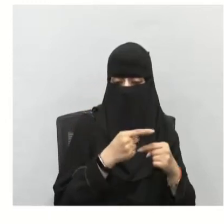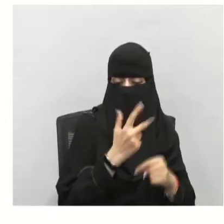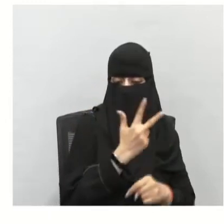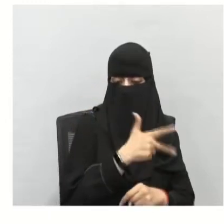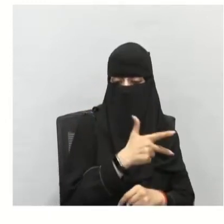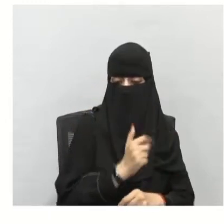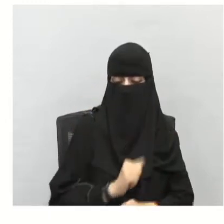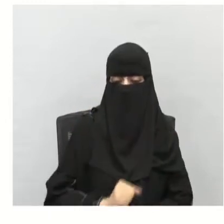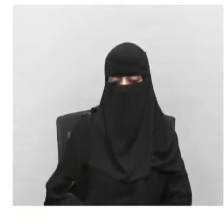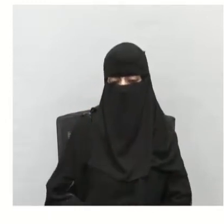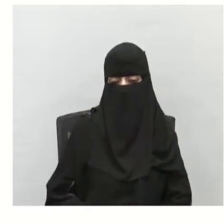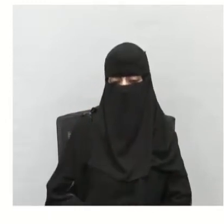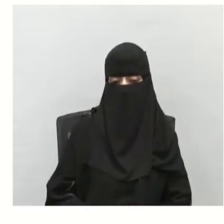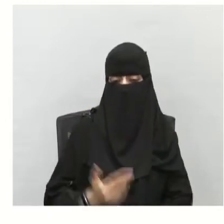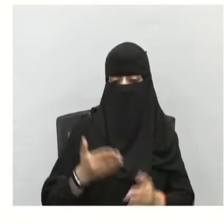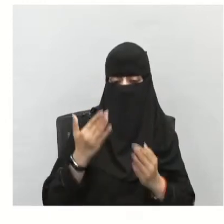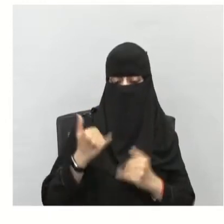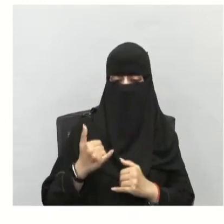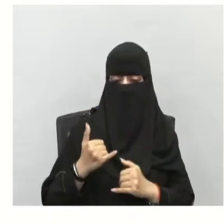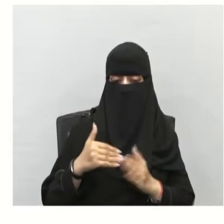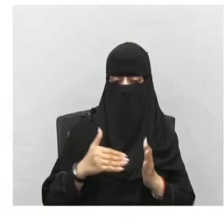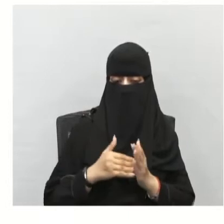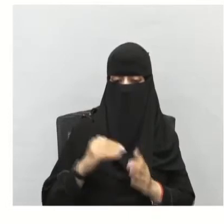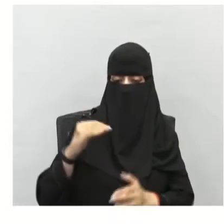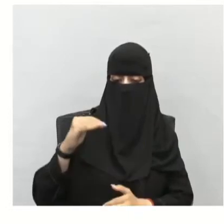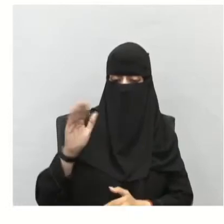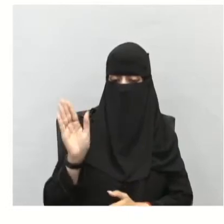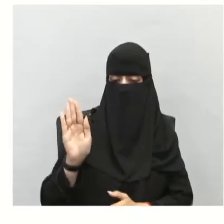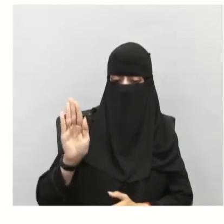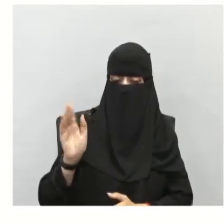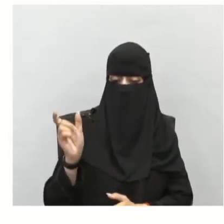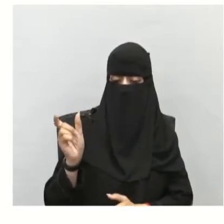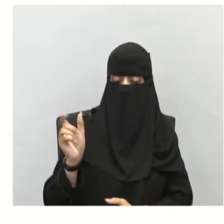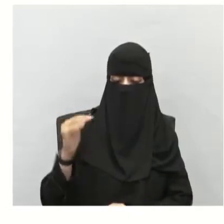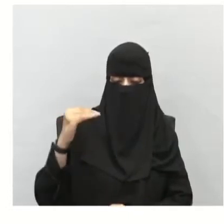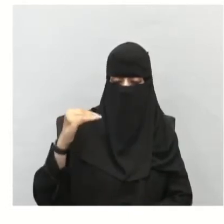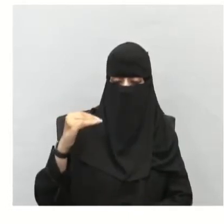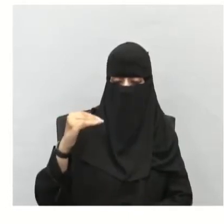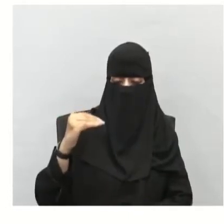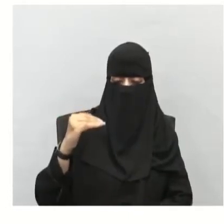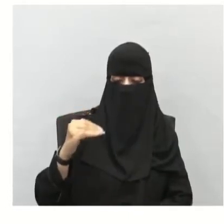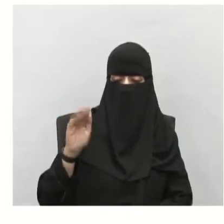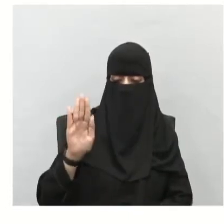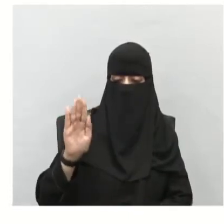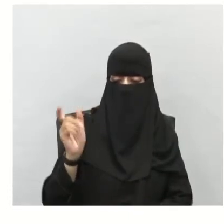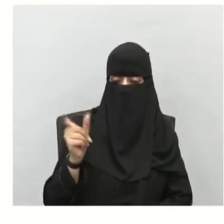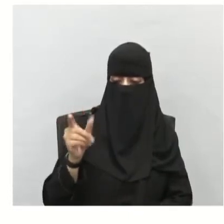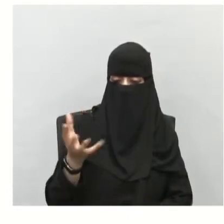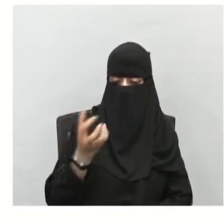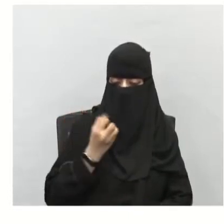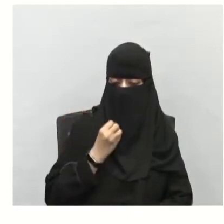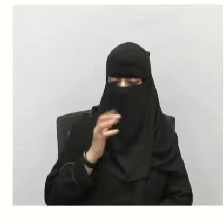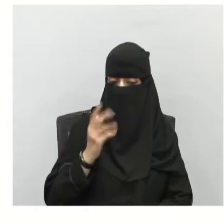80 ريالا. تبقى لدينا الأخير حسن، يمتلك 9 أوراق نقدية من